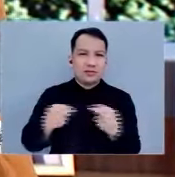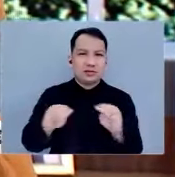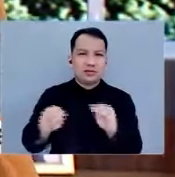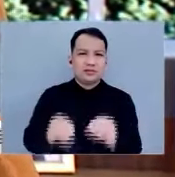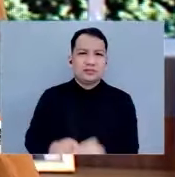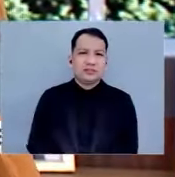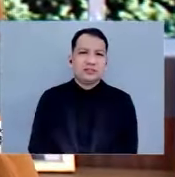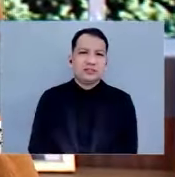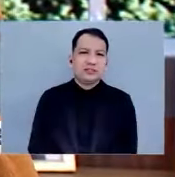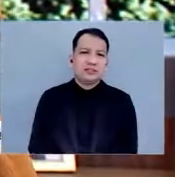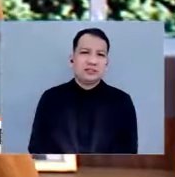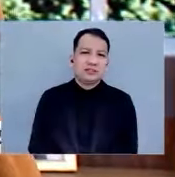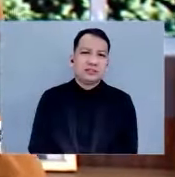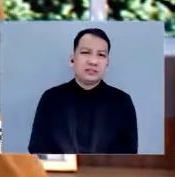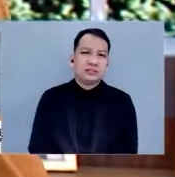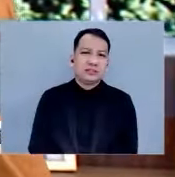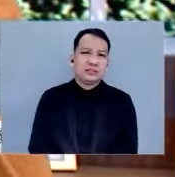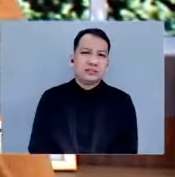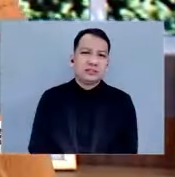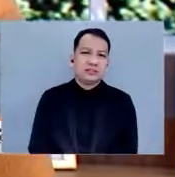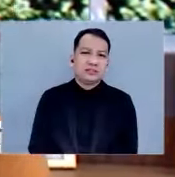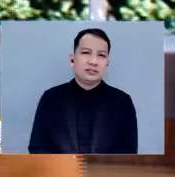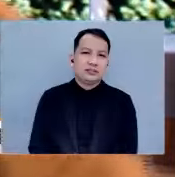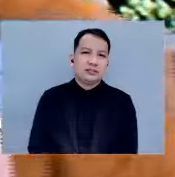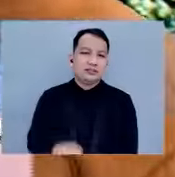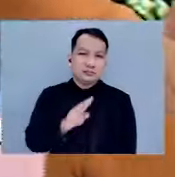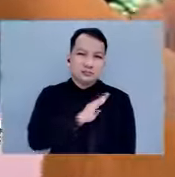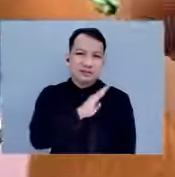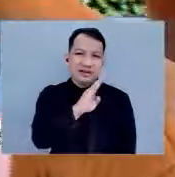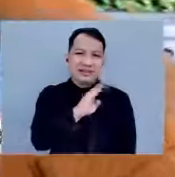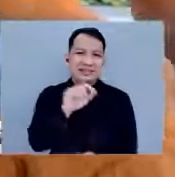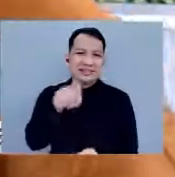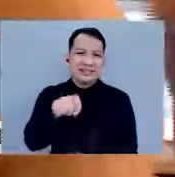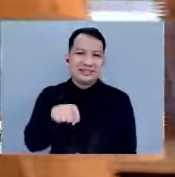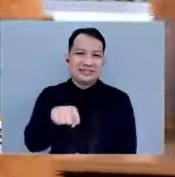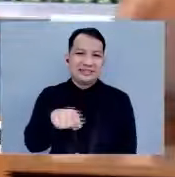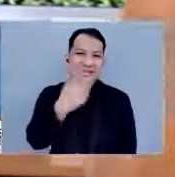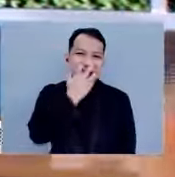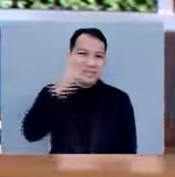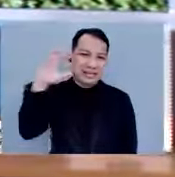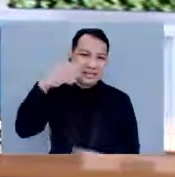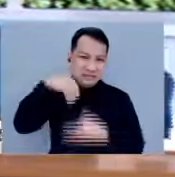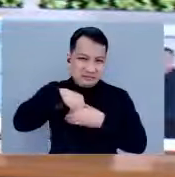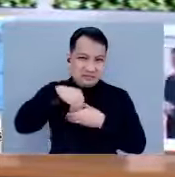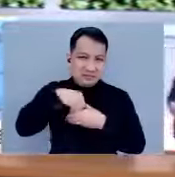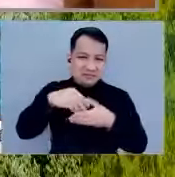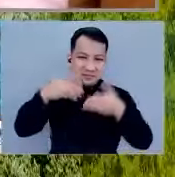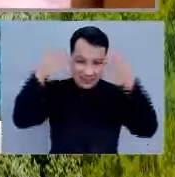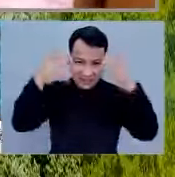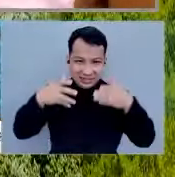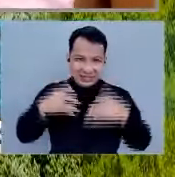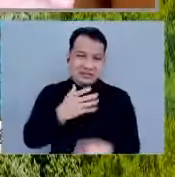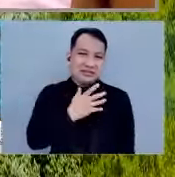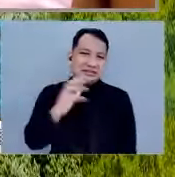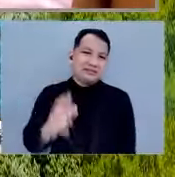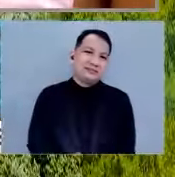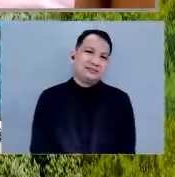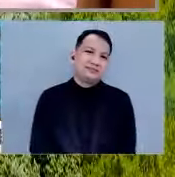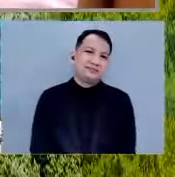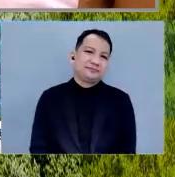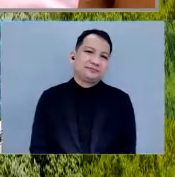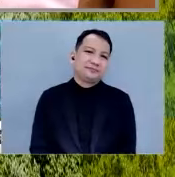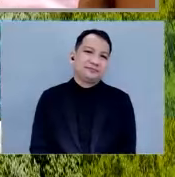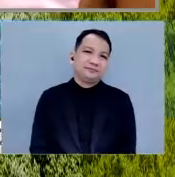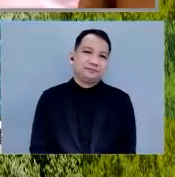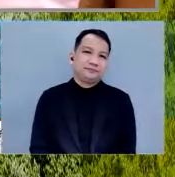kailangan lang po ng ano Siguro lakas ng loob sa sobrang init kailangan mong magano hindi ang preparasyon niyan kasi alam